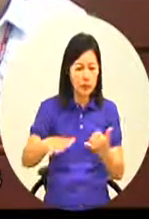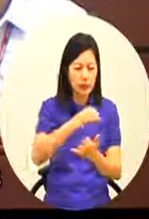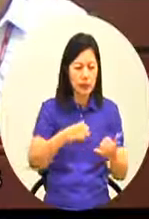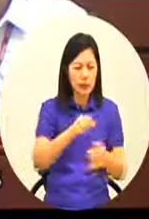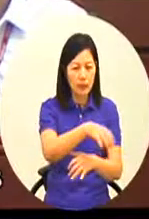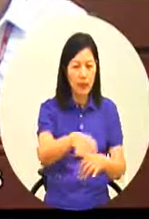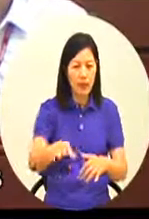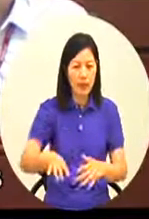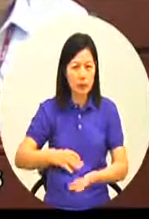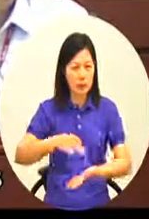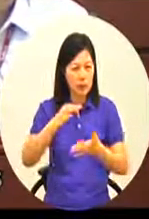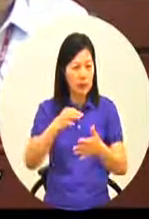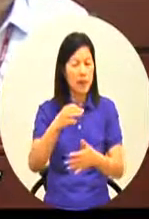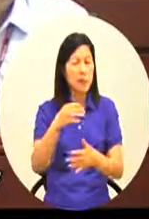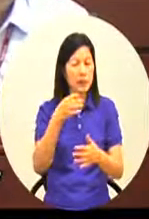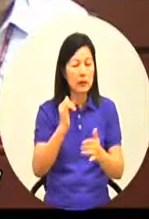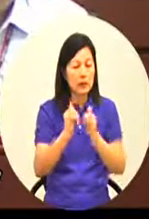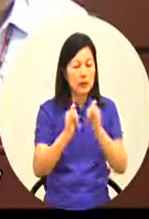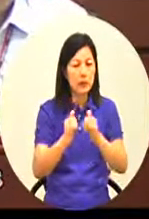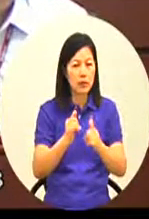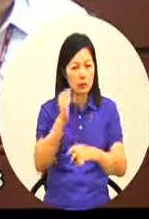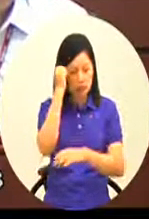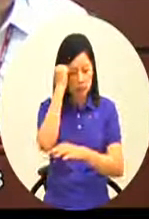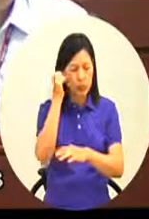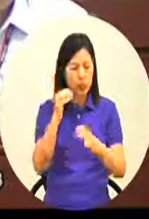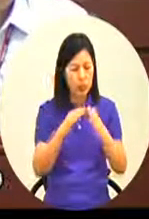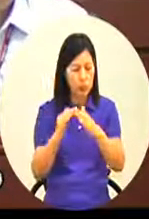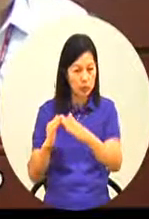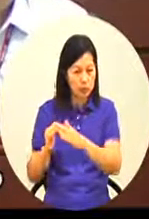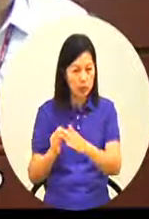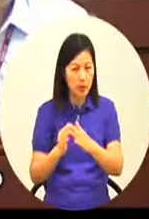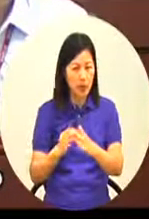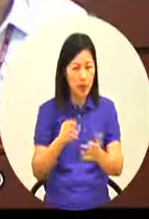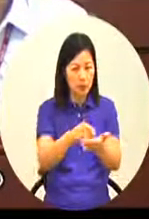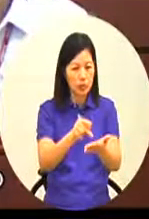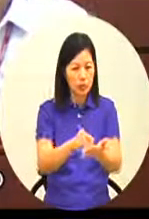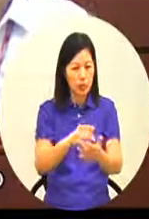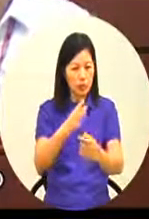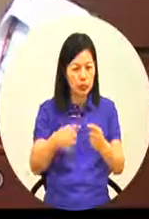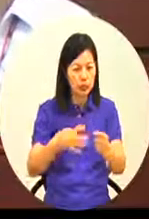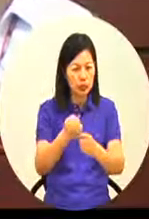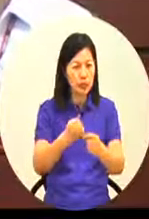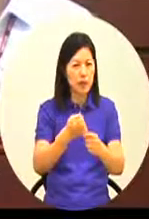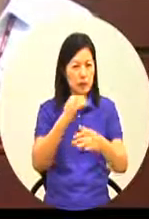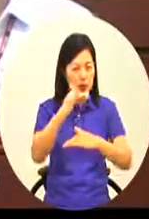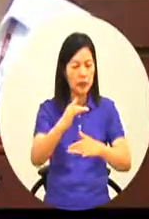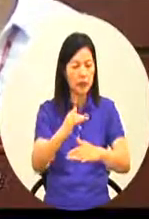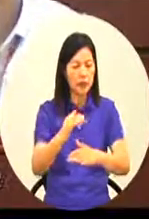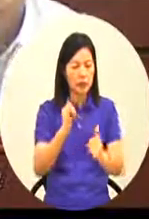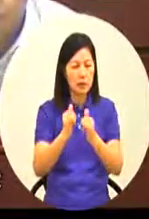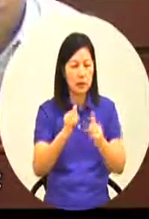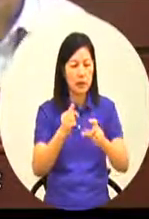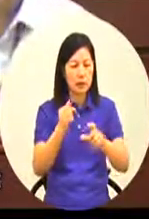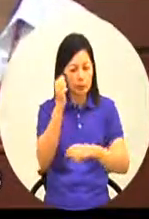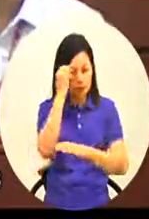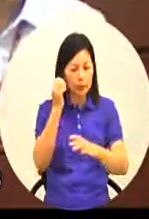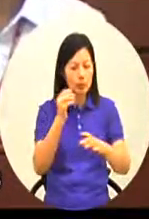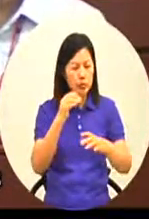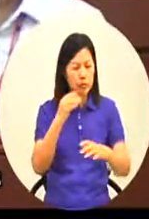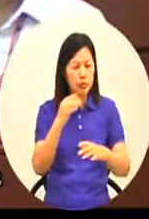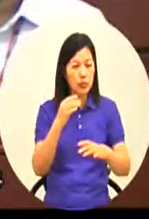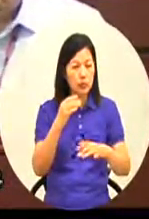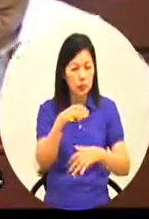提出来这种关于社会住宅的那个所谓的租的那个年限，因为社会住宅里面它有一定的身份的特殊